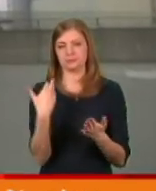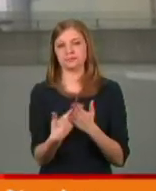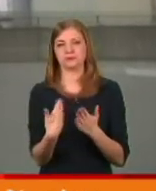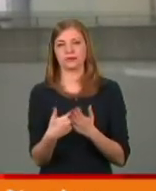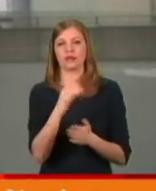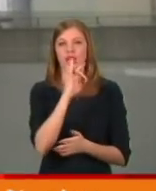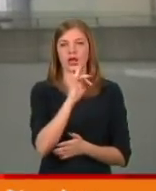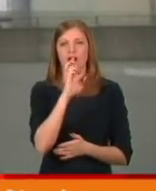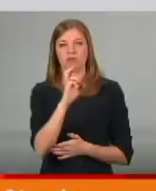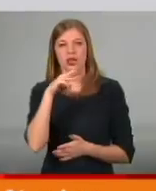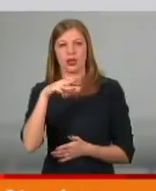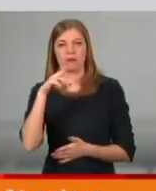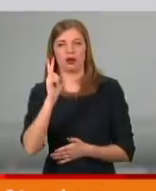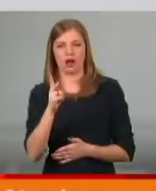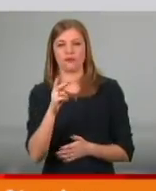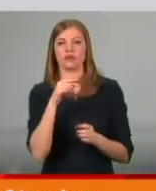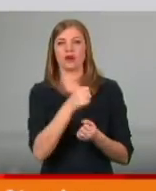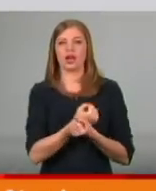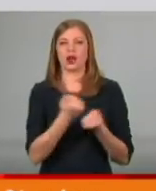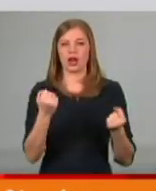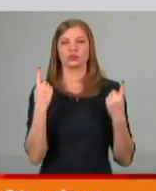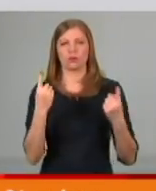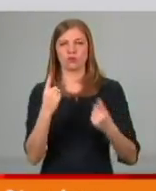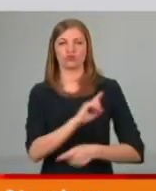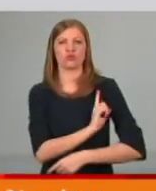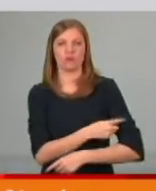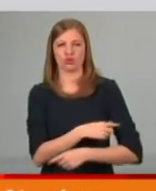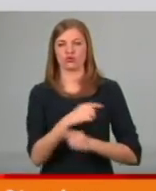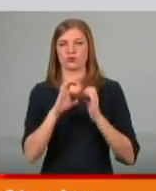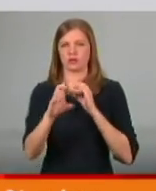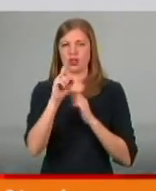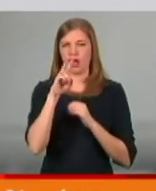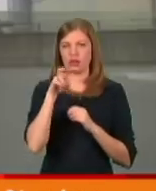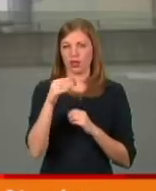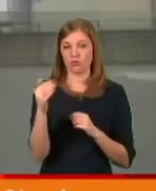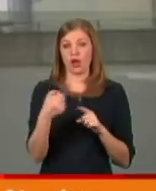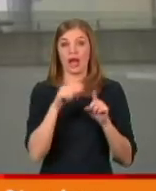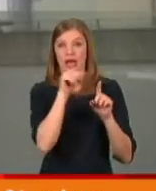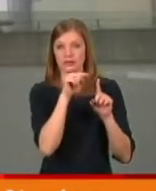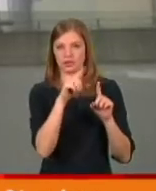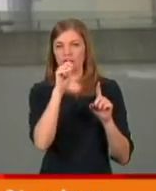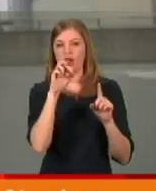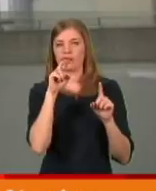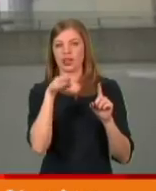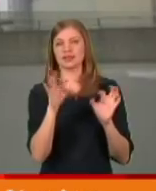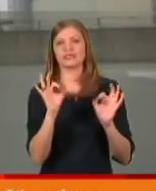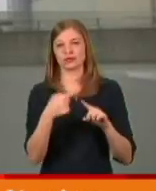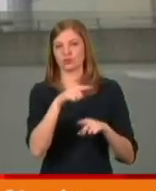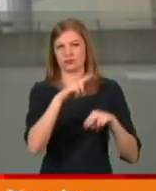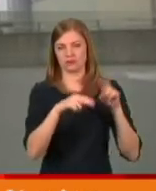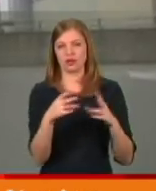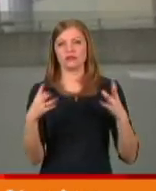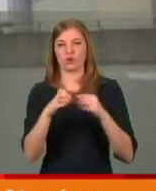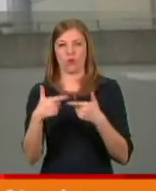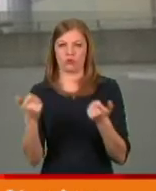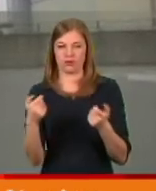Приміром, РБМК – реактор більшої мощності канальний. А ось це – Хаят. Звісно, ця споруда нічого